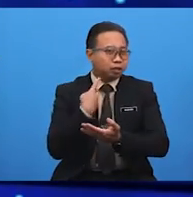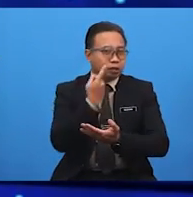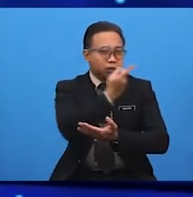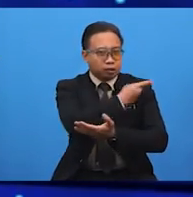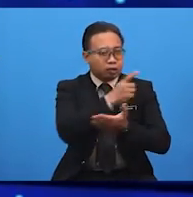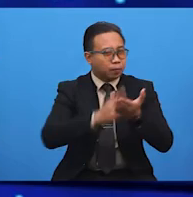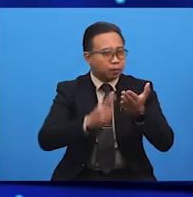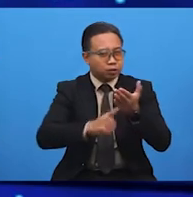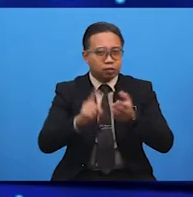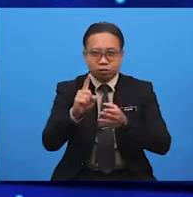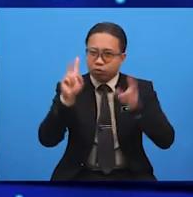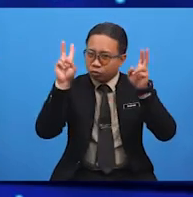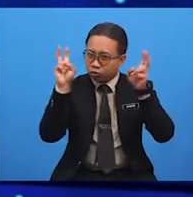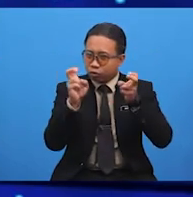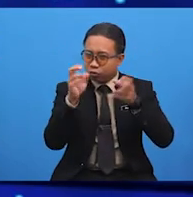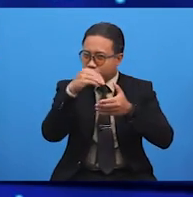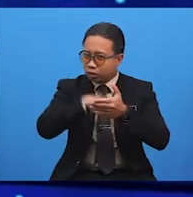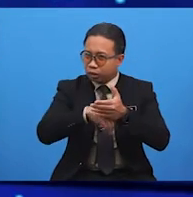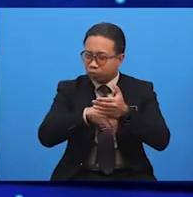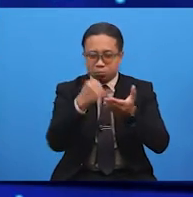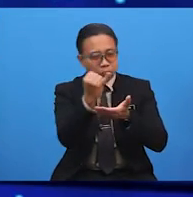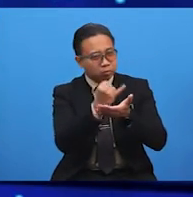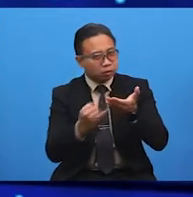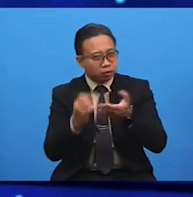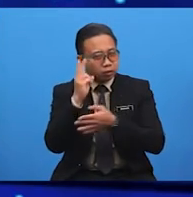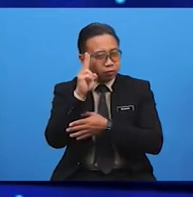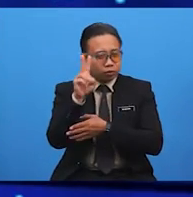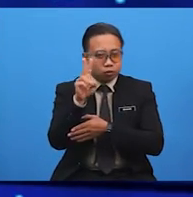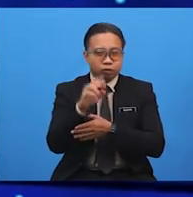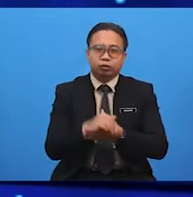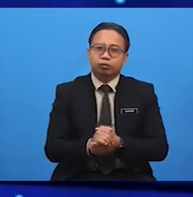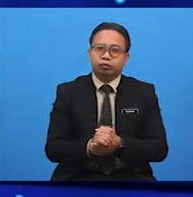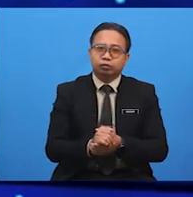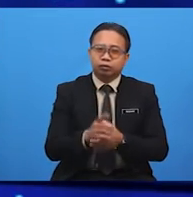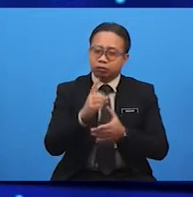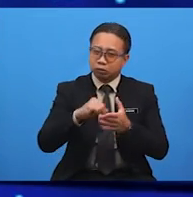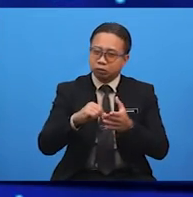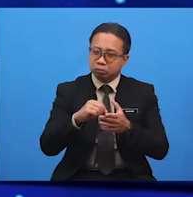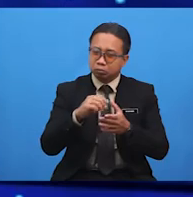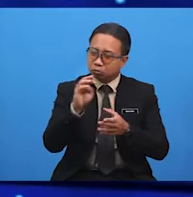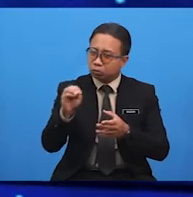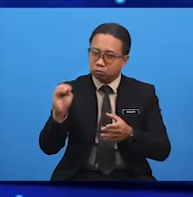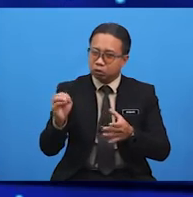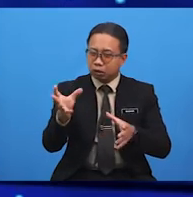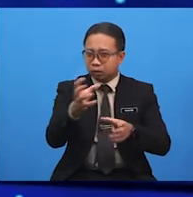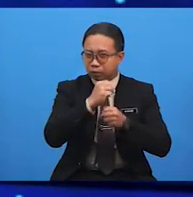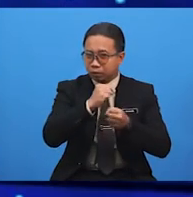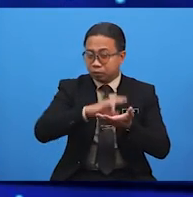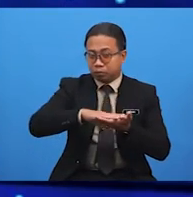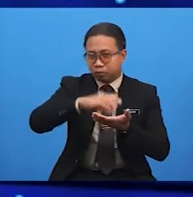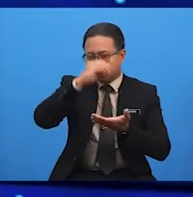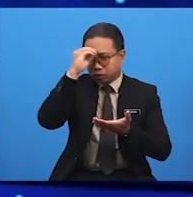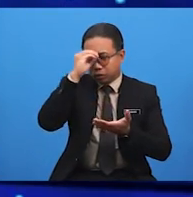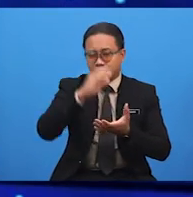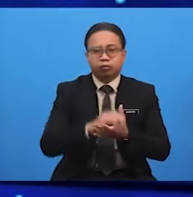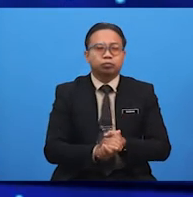membincangkan lagi satu tajuk dalam seni visual tingkatan 6 yang pasti akan menyebabkan rakan-rakan dan juga pelajar-pelajar di luar sana akan